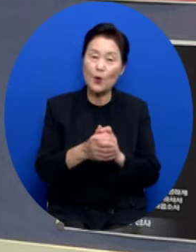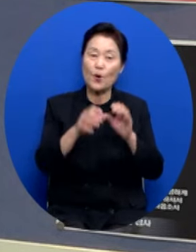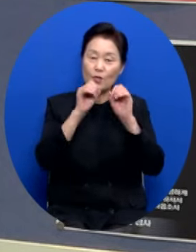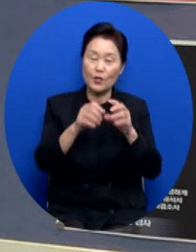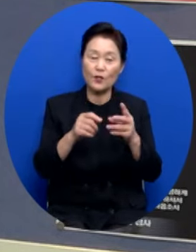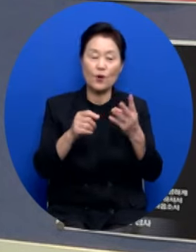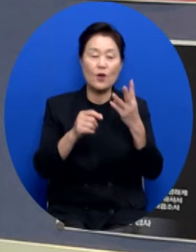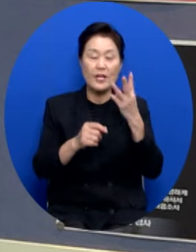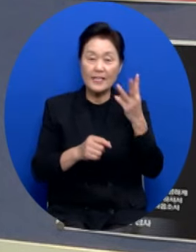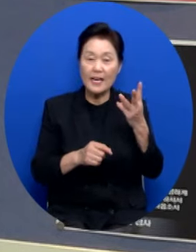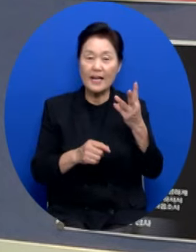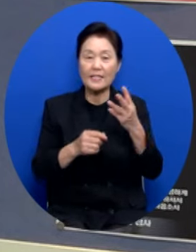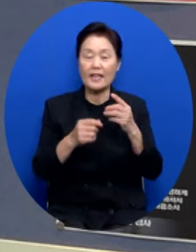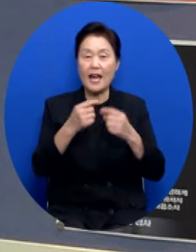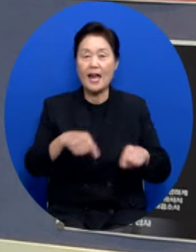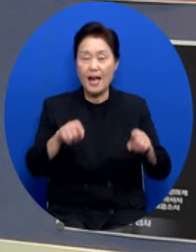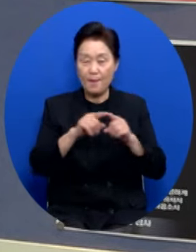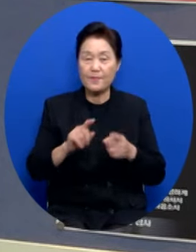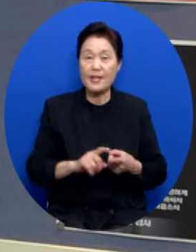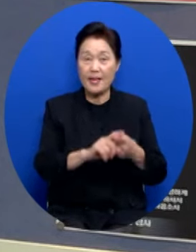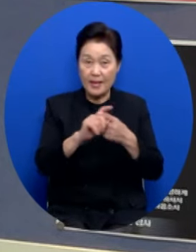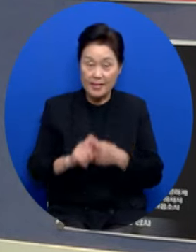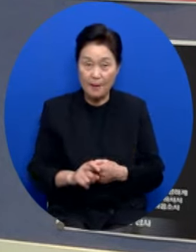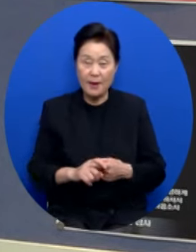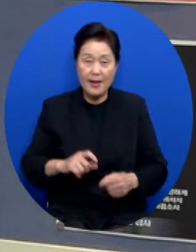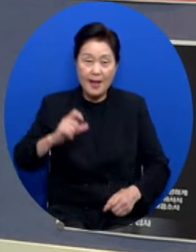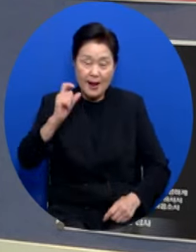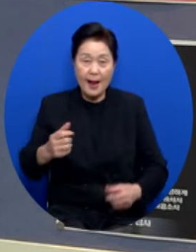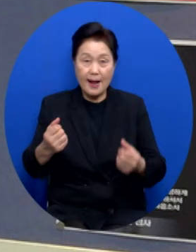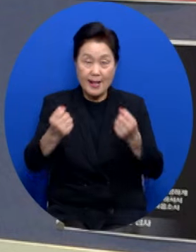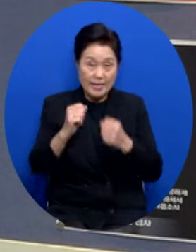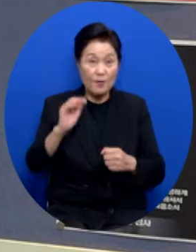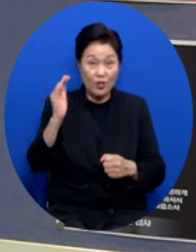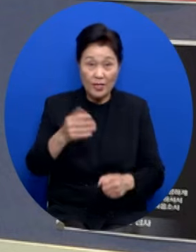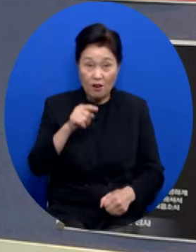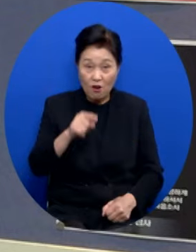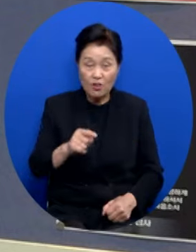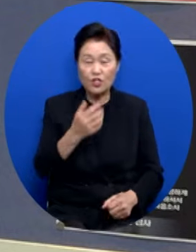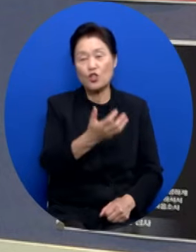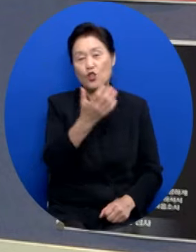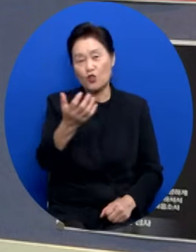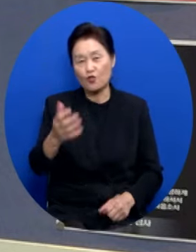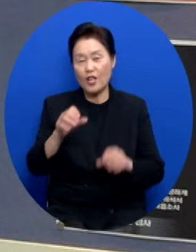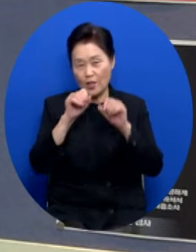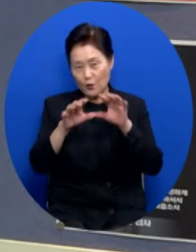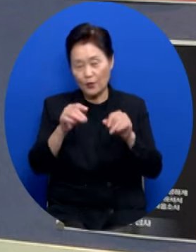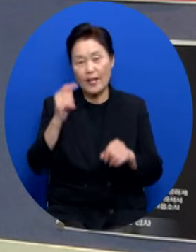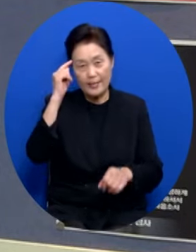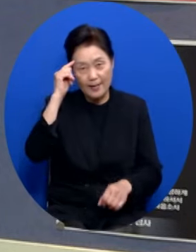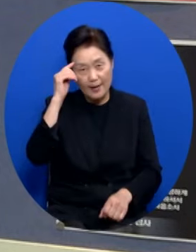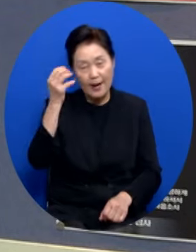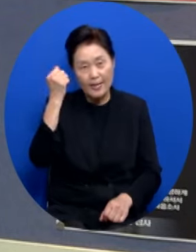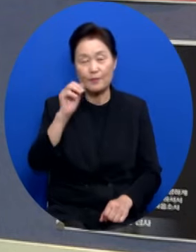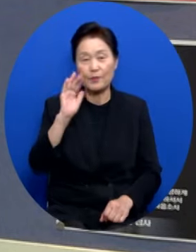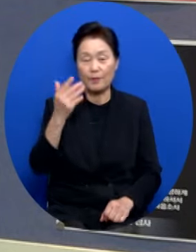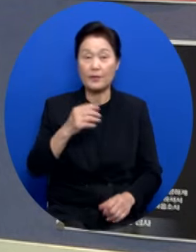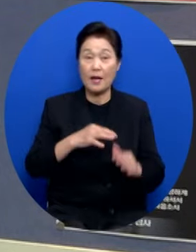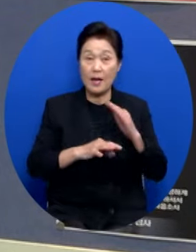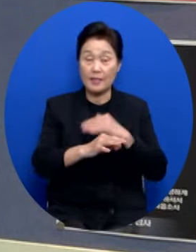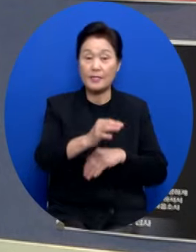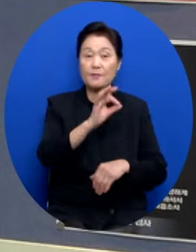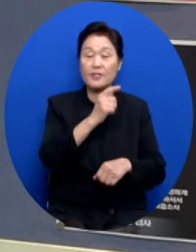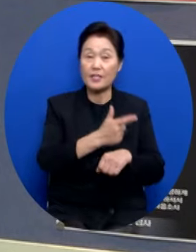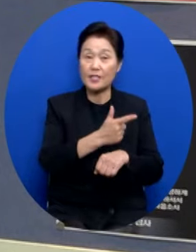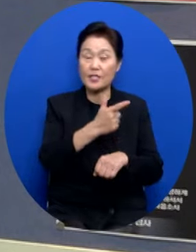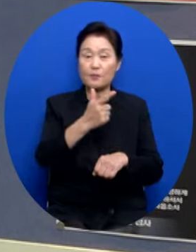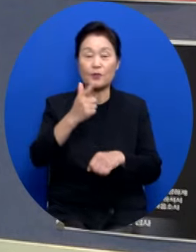같이 연합해서 융합해가지고 강력한 다이너마이트를 만드는 것이 순회 전도다 이렇게 생각하면 될 것 같아요. 아침 6시부터 밤